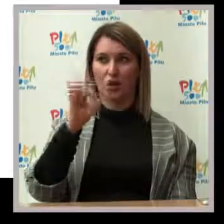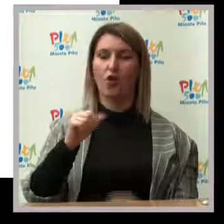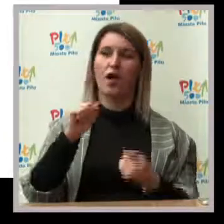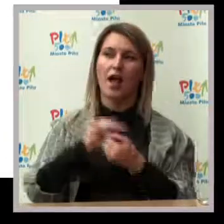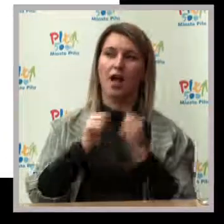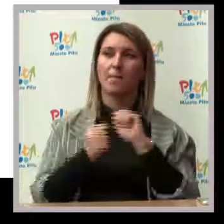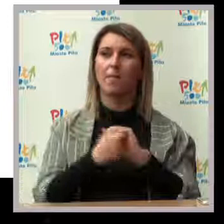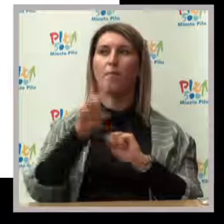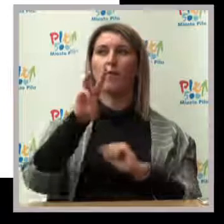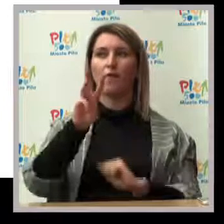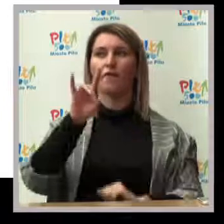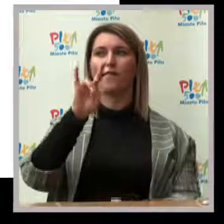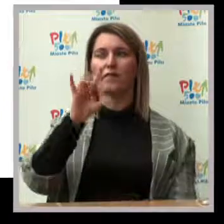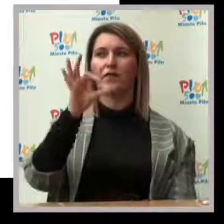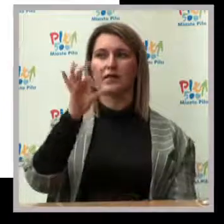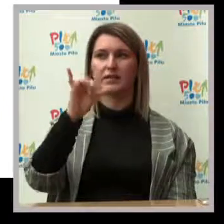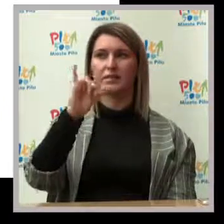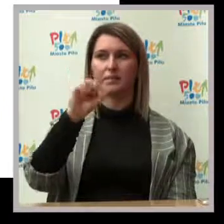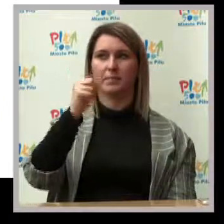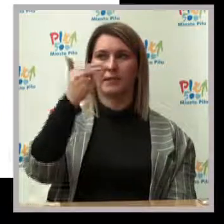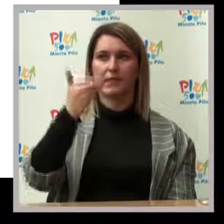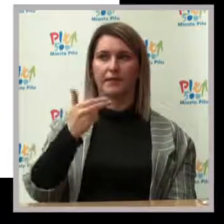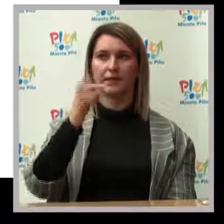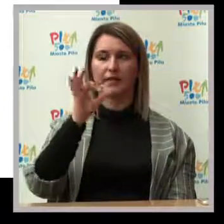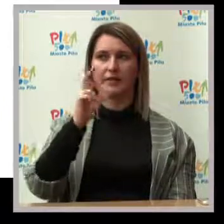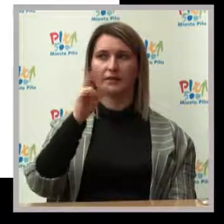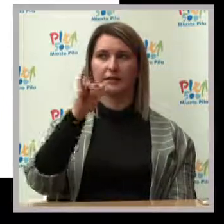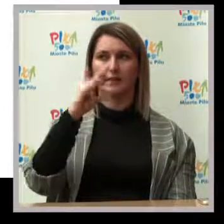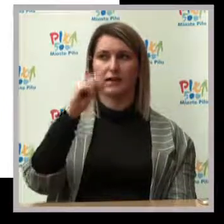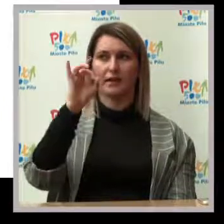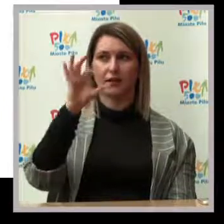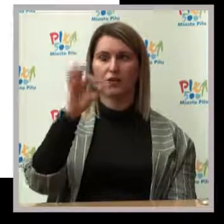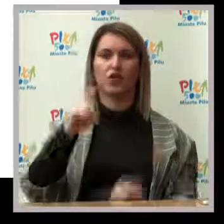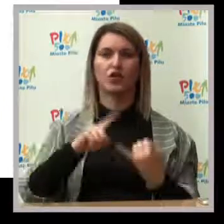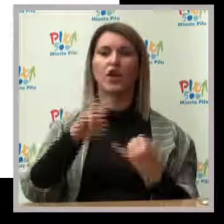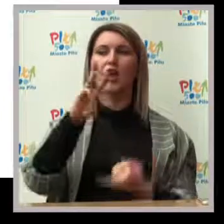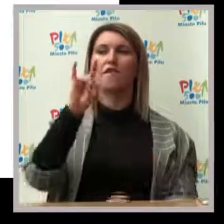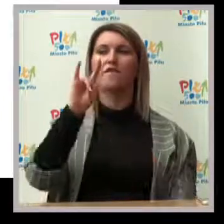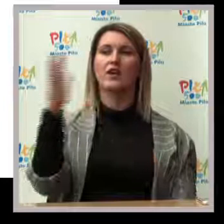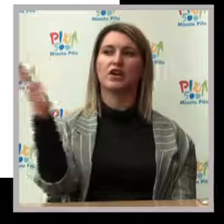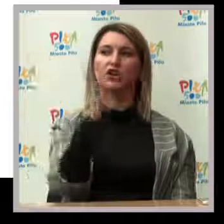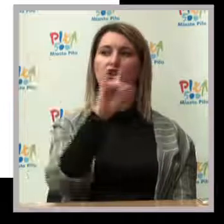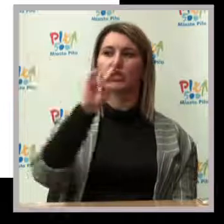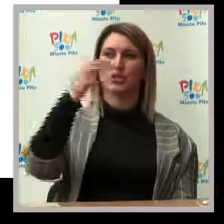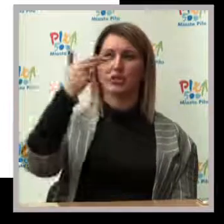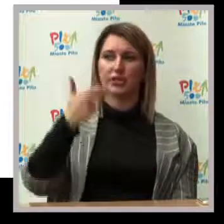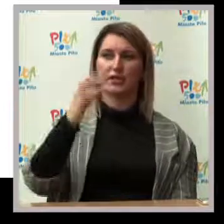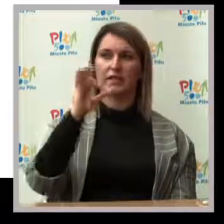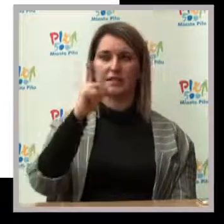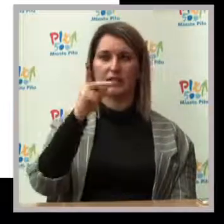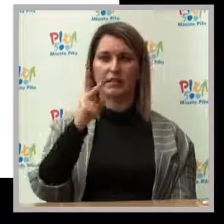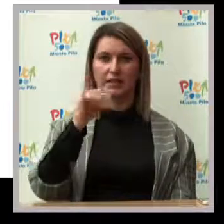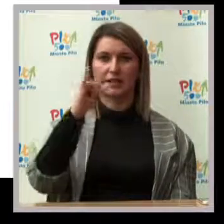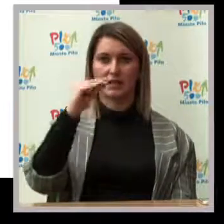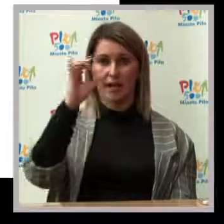którą w tej chwili, nad którą pracujemy, to rejon ulicy Żeromskiego, Wyspiańskiego i